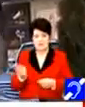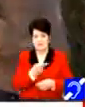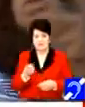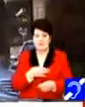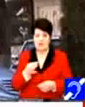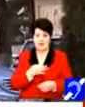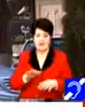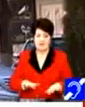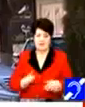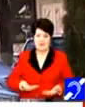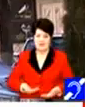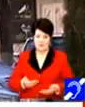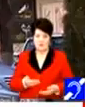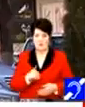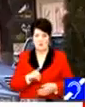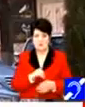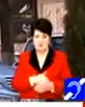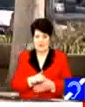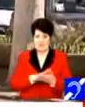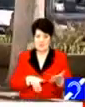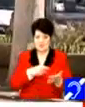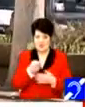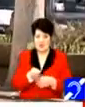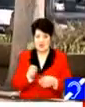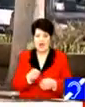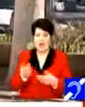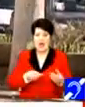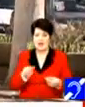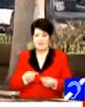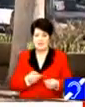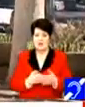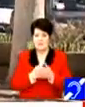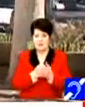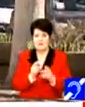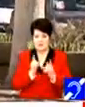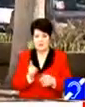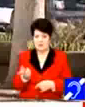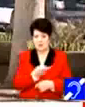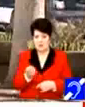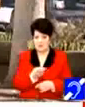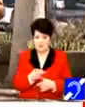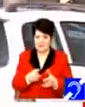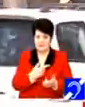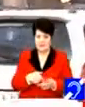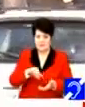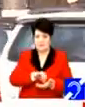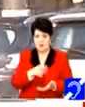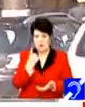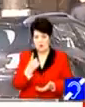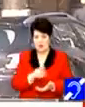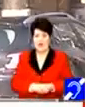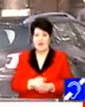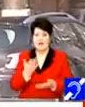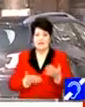indiferent de locul de trai al soților. Cererea de desfacere a căsătoriei poate fi depusă în baza acordului comun al soților sau în prezența unuia dintre